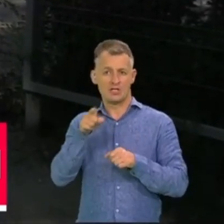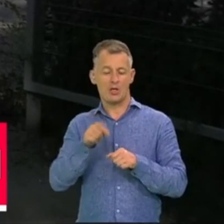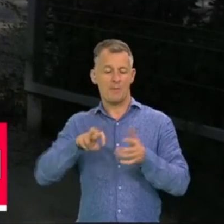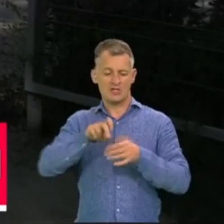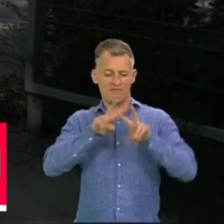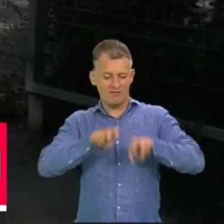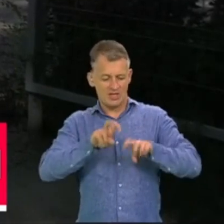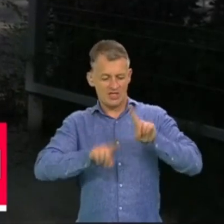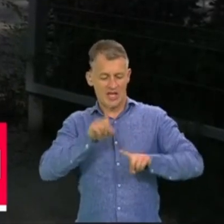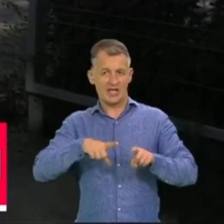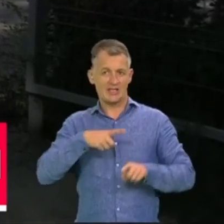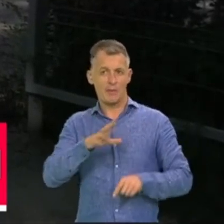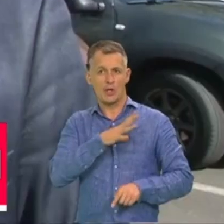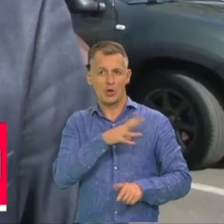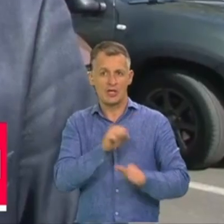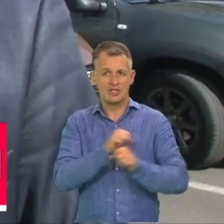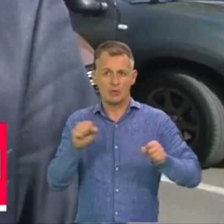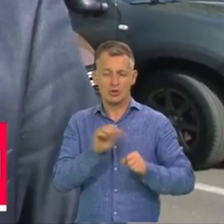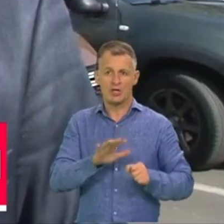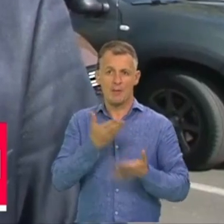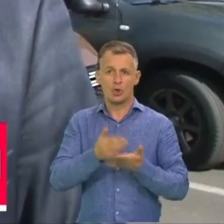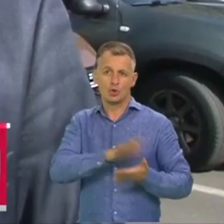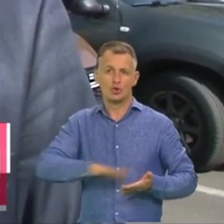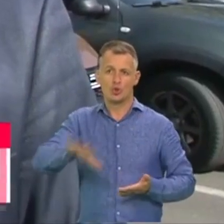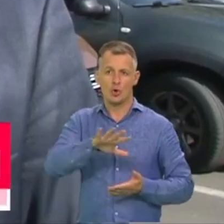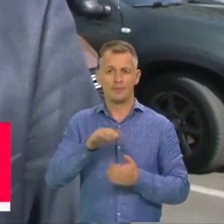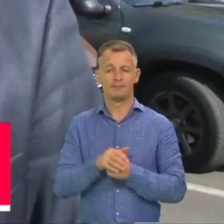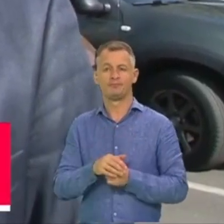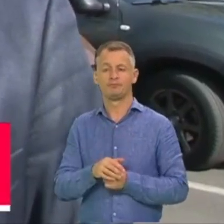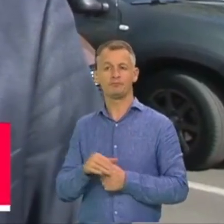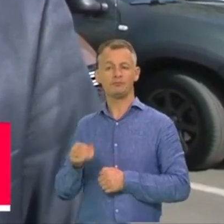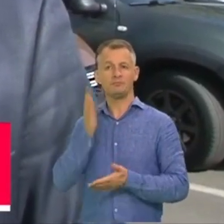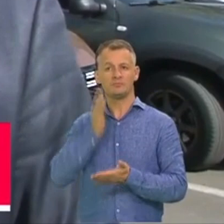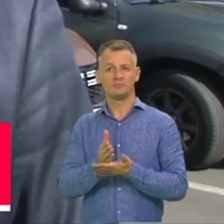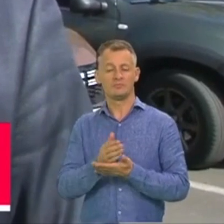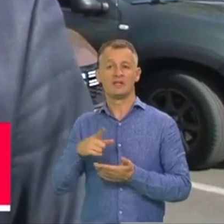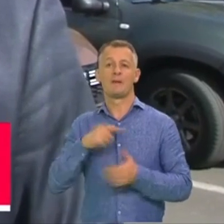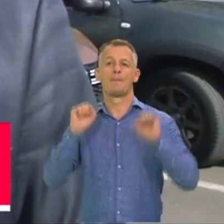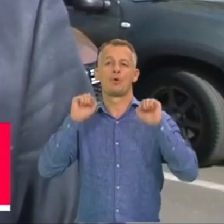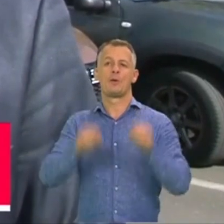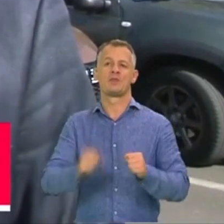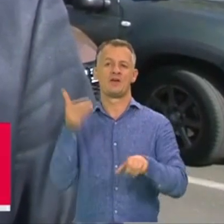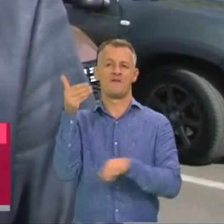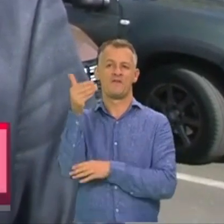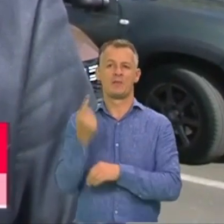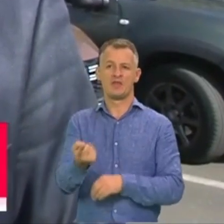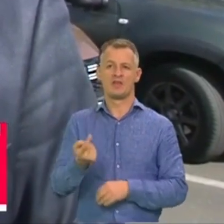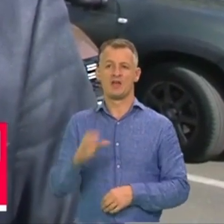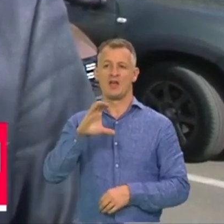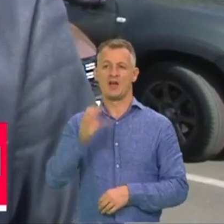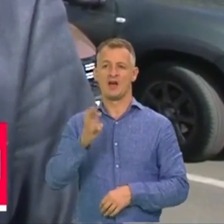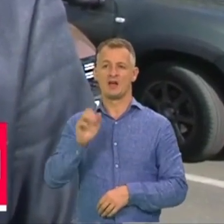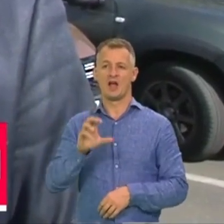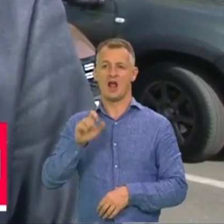dacă există vreun risc de explozie în zonă. A stabilit că este proprietatea societății din Caracal, cea